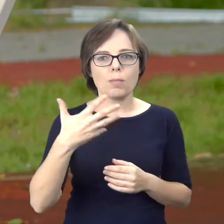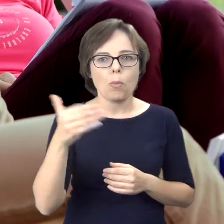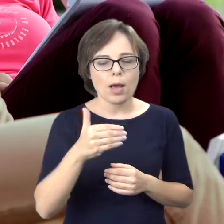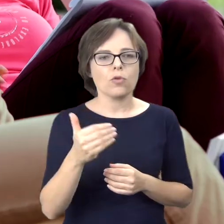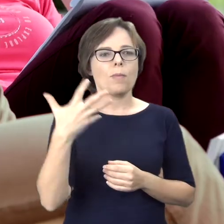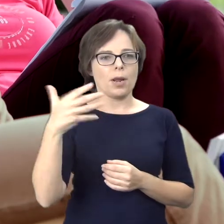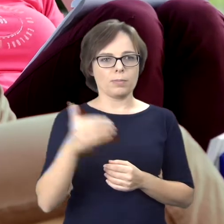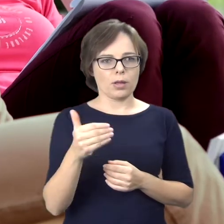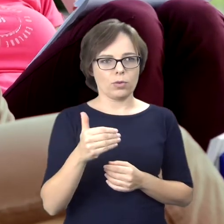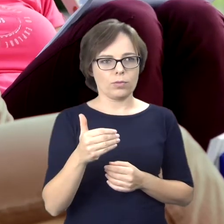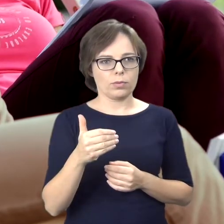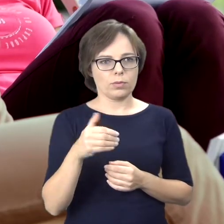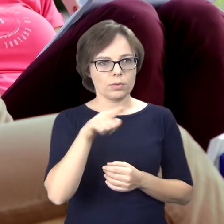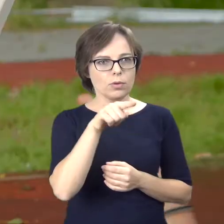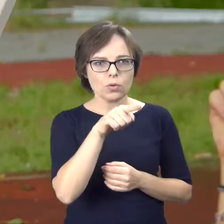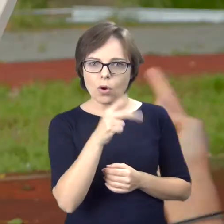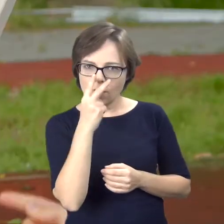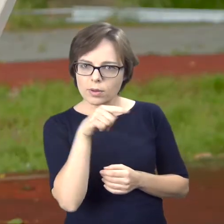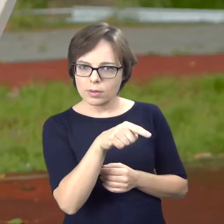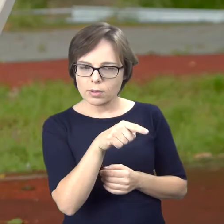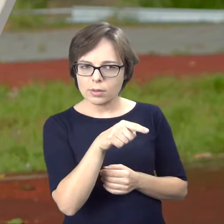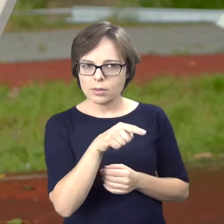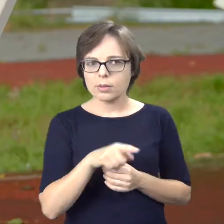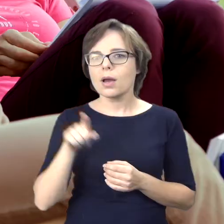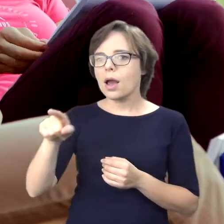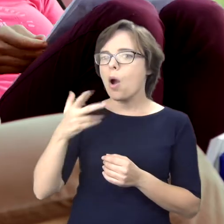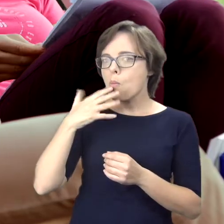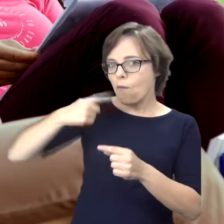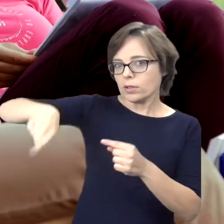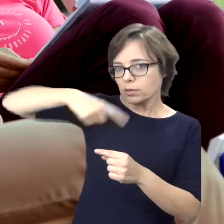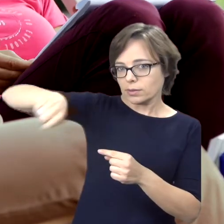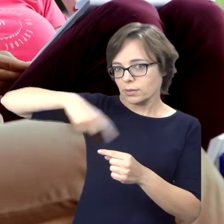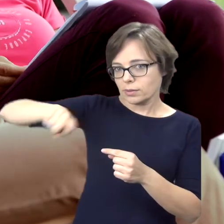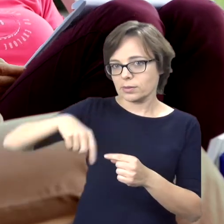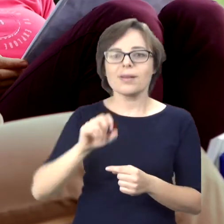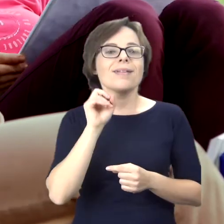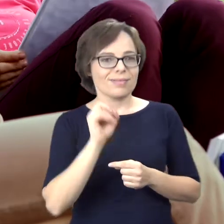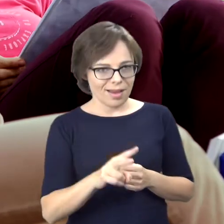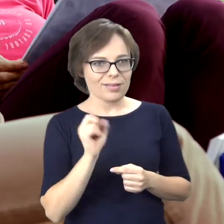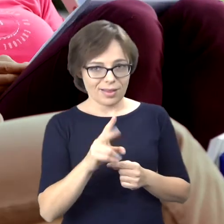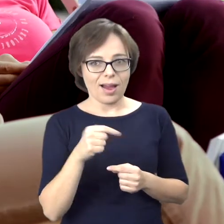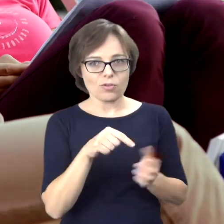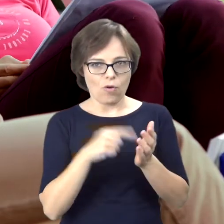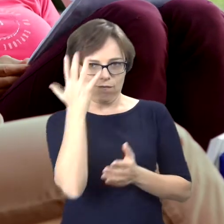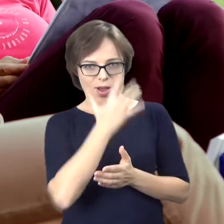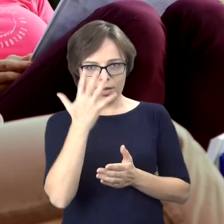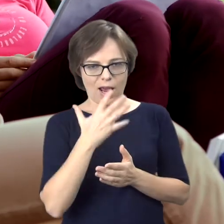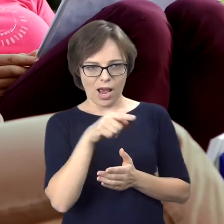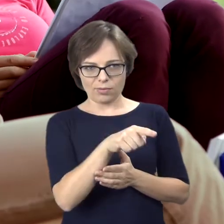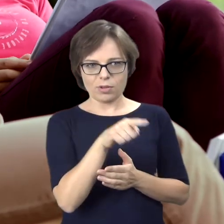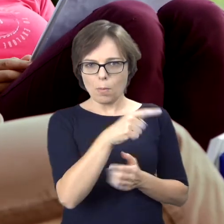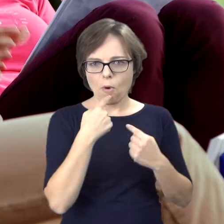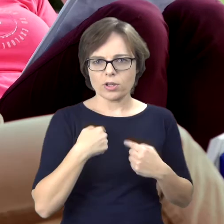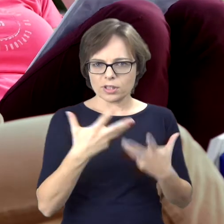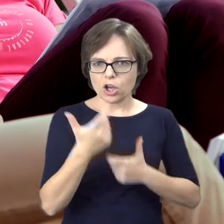5 metrów. Ty masz tutaj ostro nawiwijane. Mówisz o pętlach. Tak, mówię o pętlach i to jest ostre wariactwo. Ja sobie pomyślałam, jak ty powiedziałeś, że chcesz to